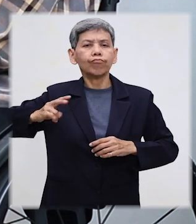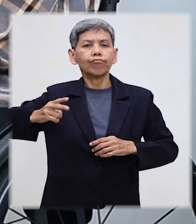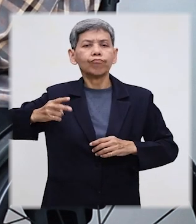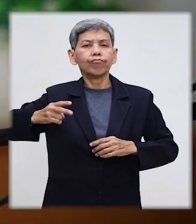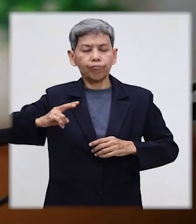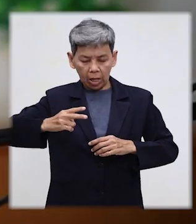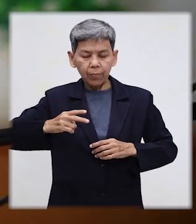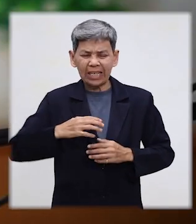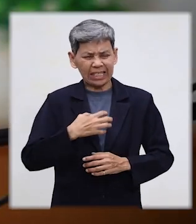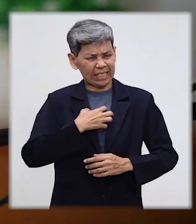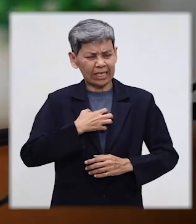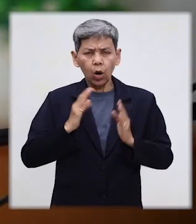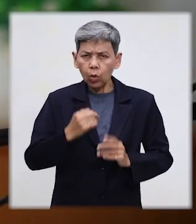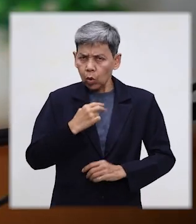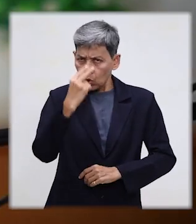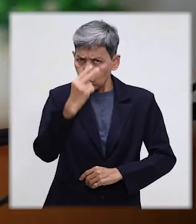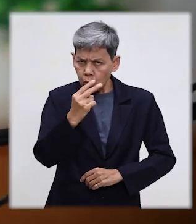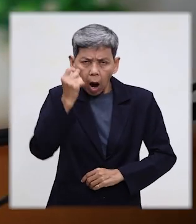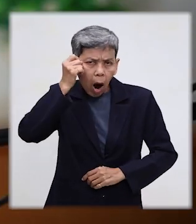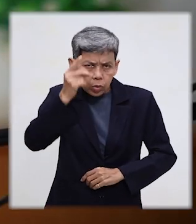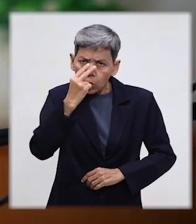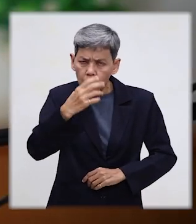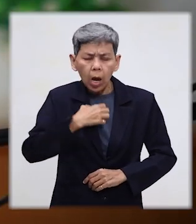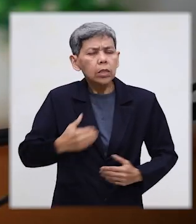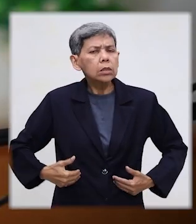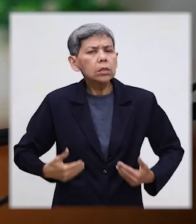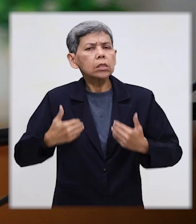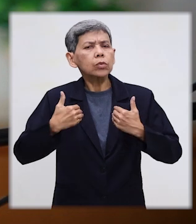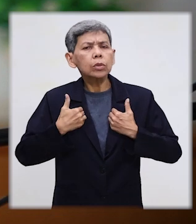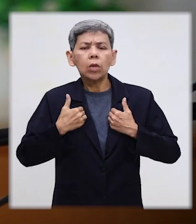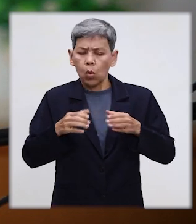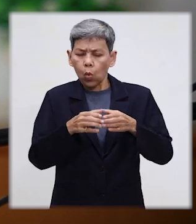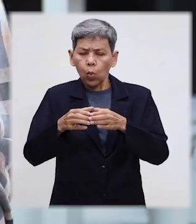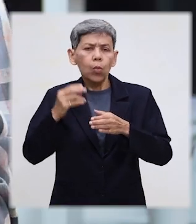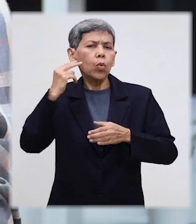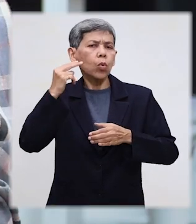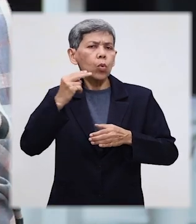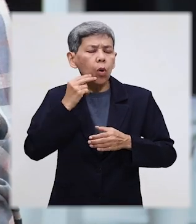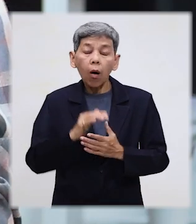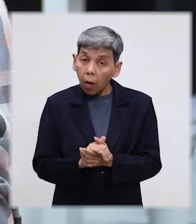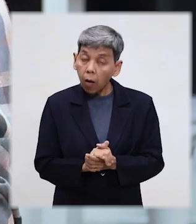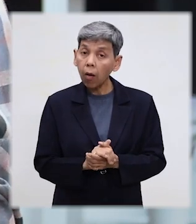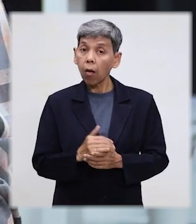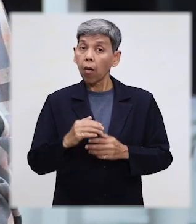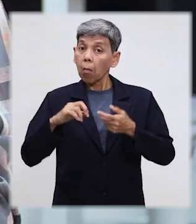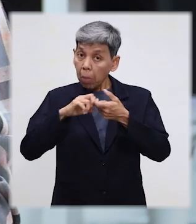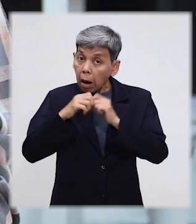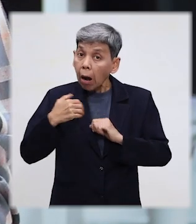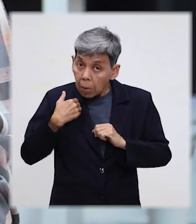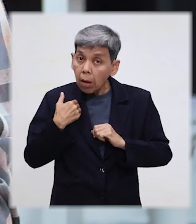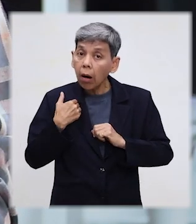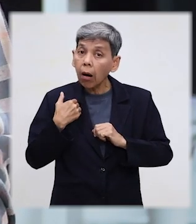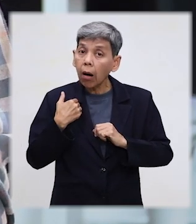ามืออยากให้คนดูเข้าใจชีวิตของกลุ่มคนหูหนวก มันแสดงว่ามันมีปัญหาอะไรเกิ